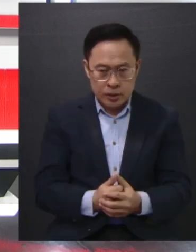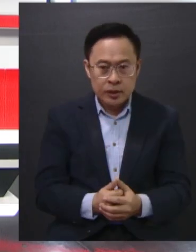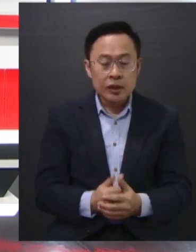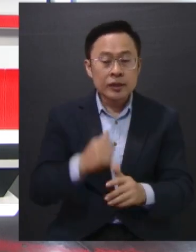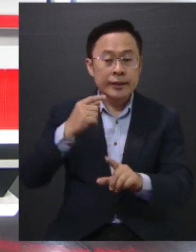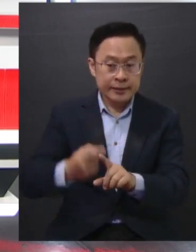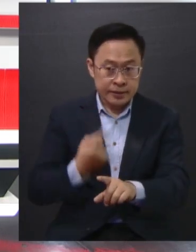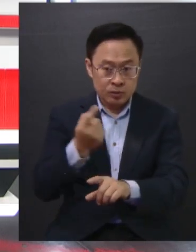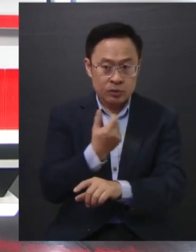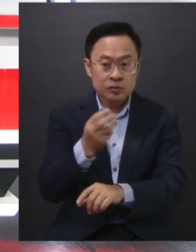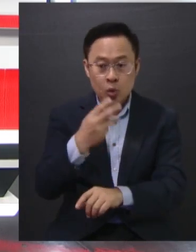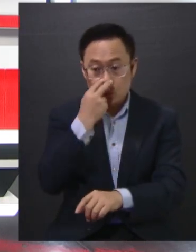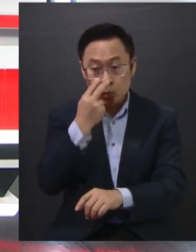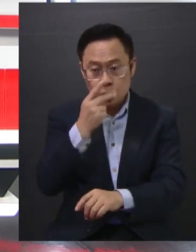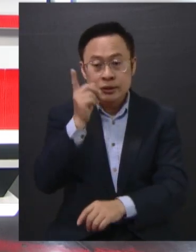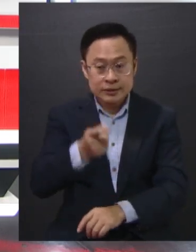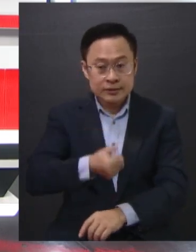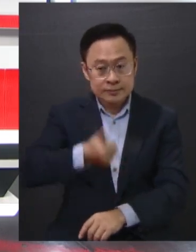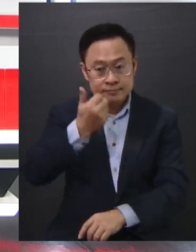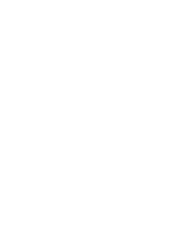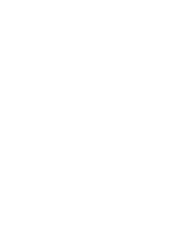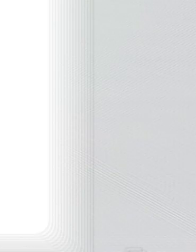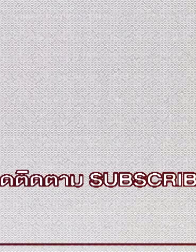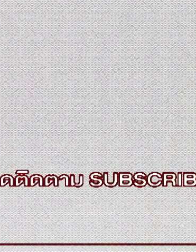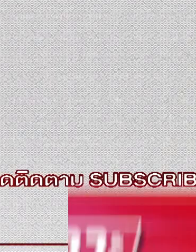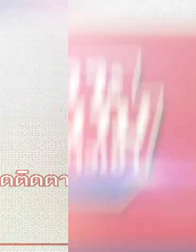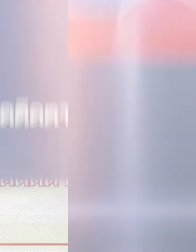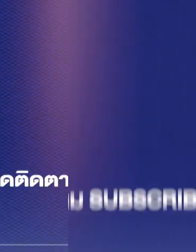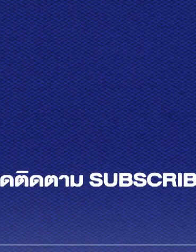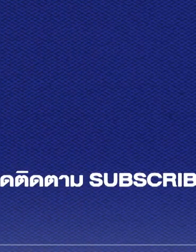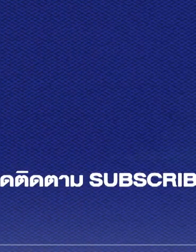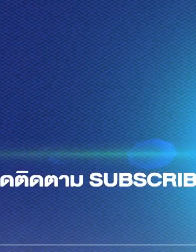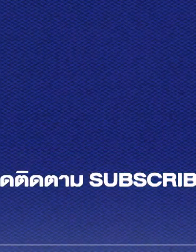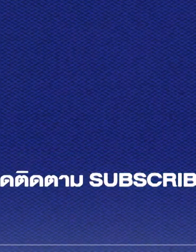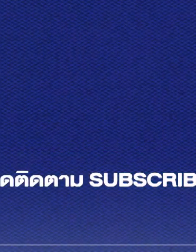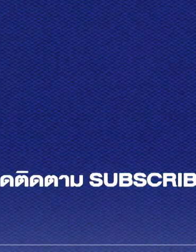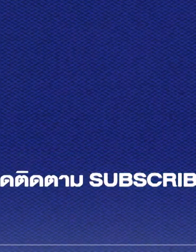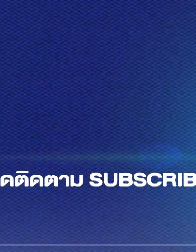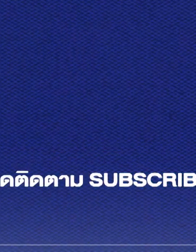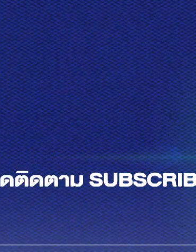ราคมสำหรับเกมแรกในศึกเอเชียนคัพนะคะคุณผู้ชม